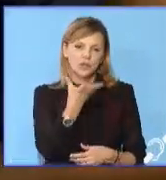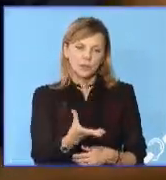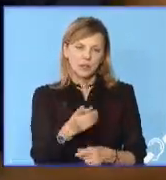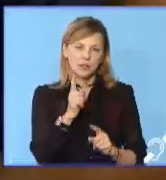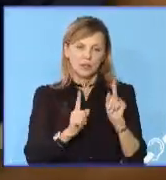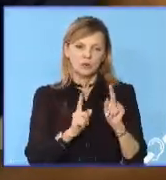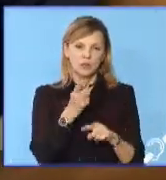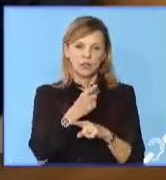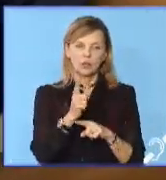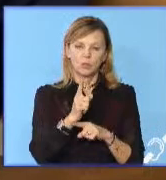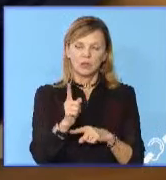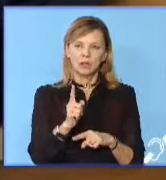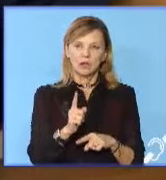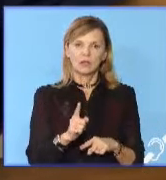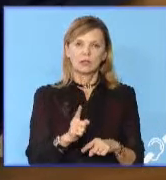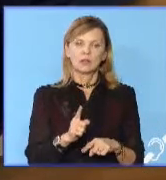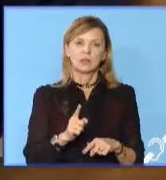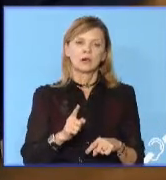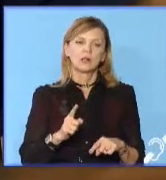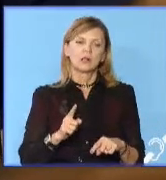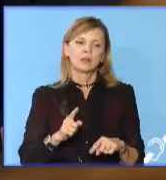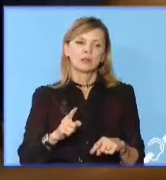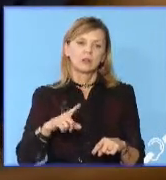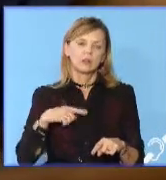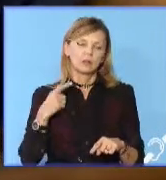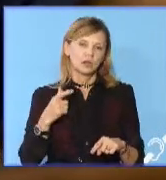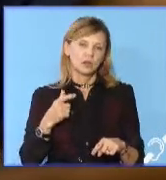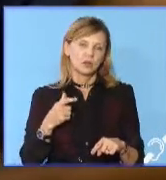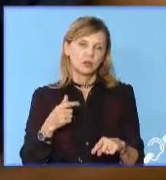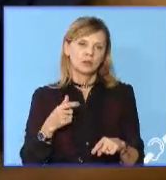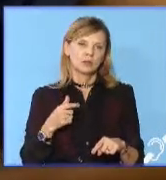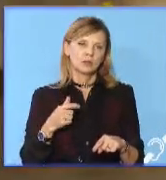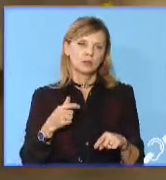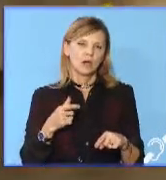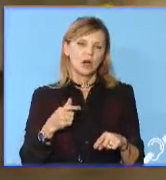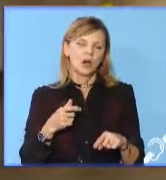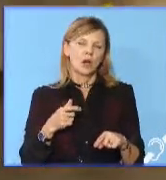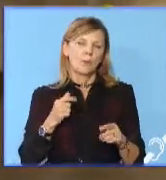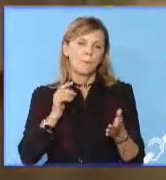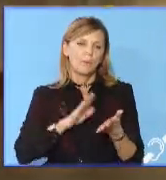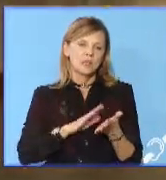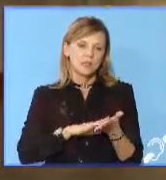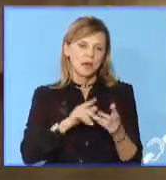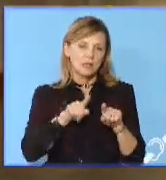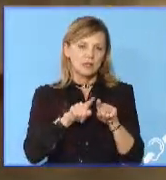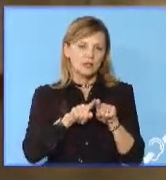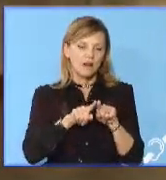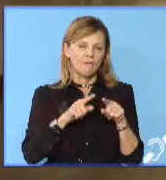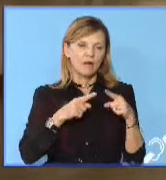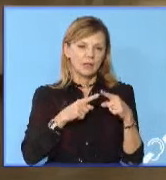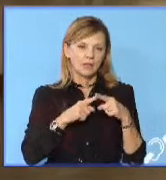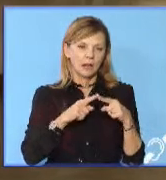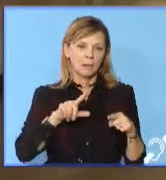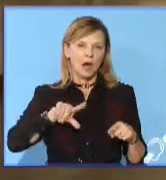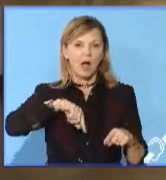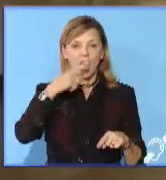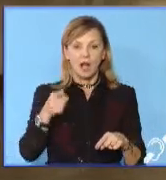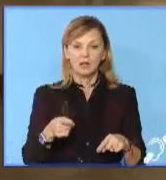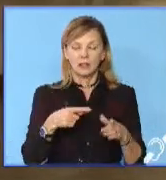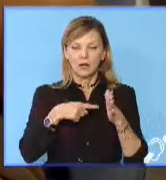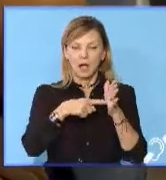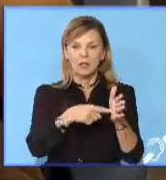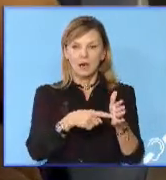creații mizează pe ideea de multiplicare, de variațiuni pe aceeași temă, iar alte creații aduc în atenție o realitate de coșmar în care